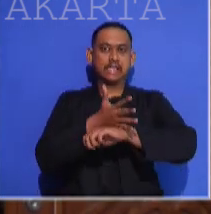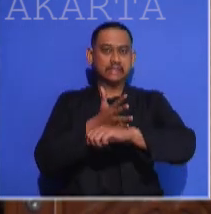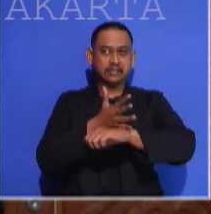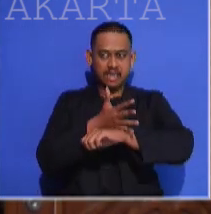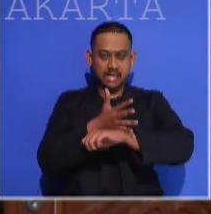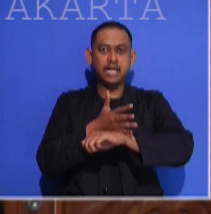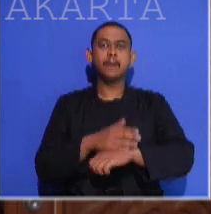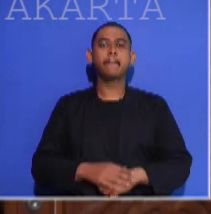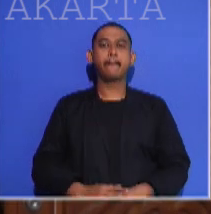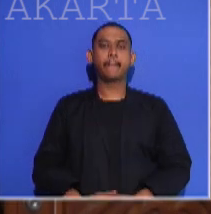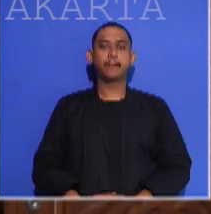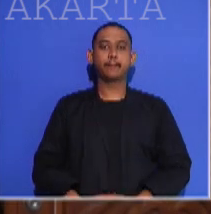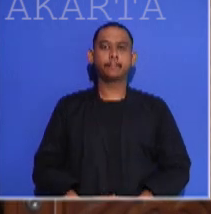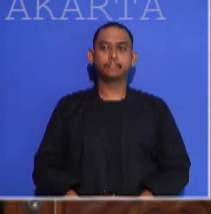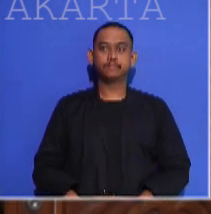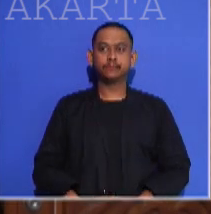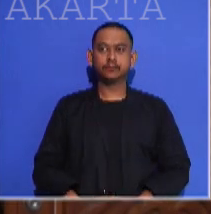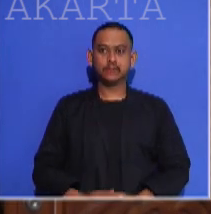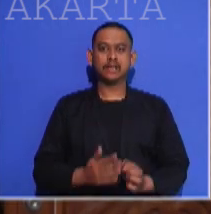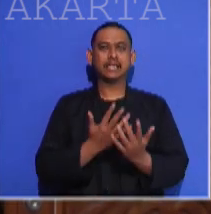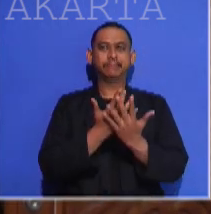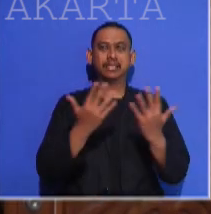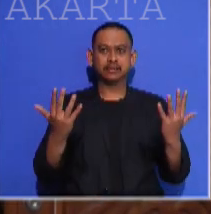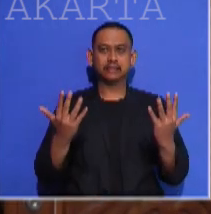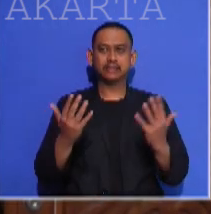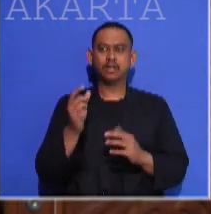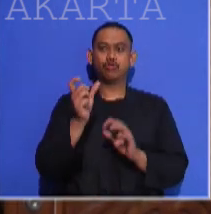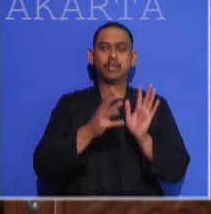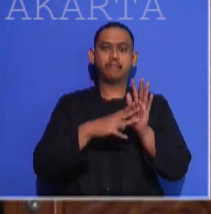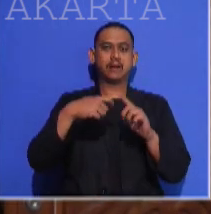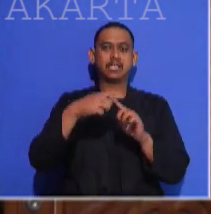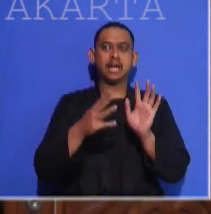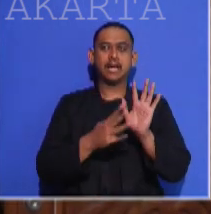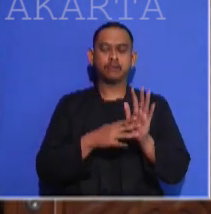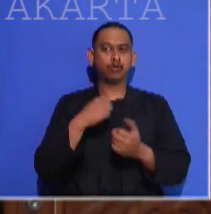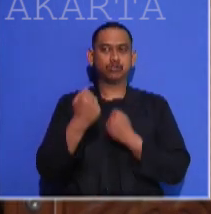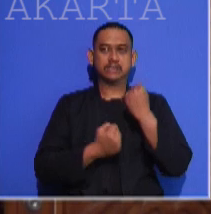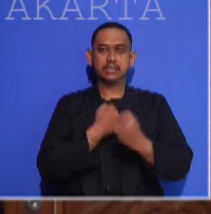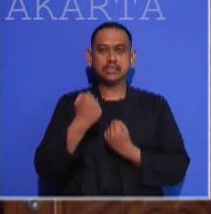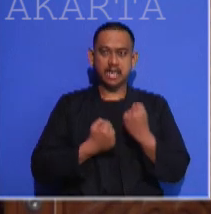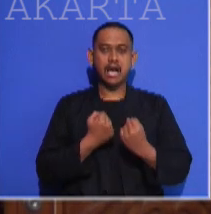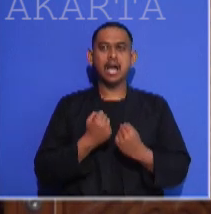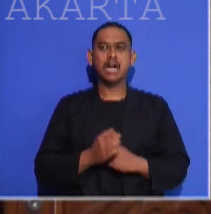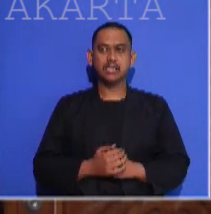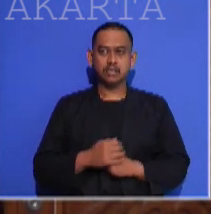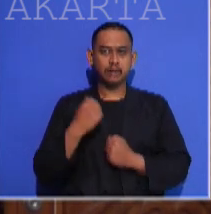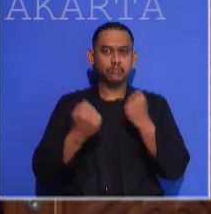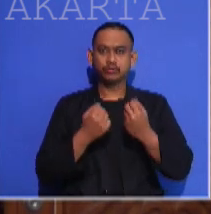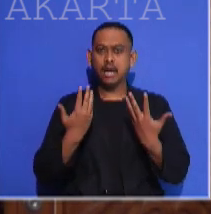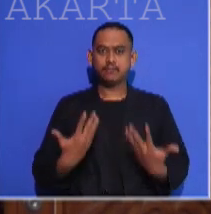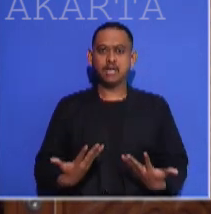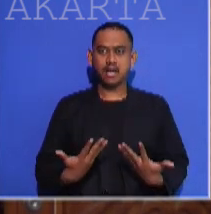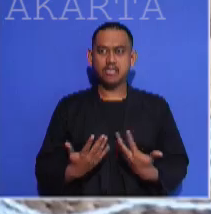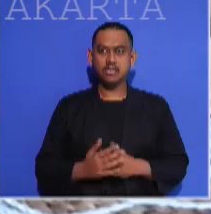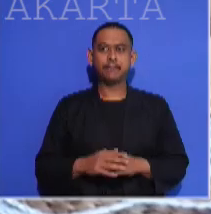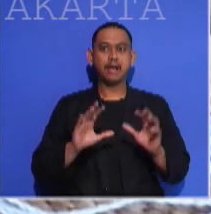dados piyandelipun warga ingkang gegulang ing donyaning UMKM. Salah setunggalipun inggih menika usaha kerajinan saking bahan alami enceng